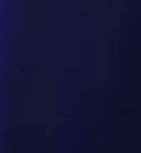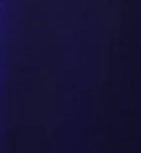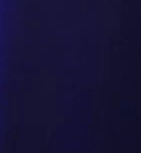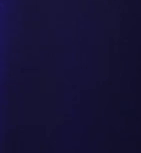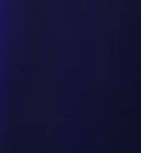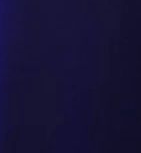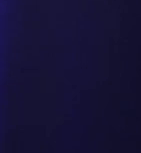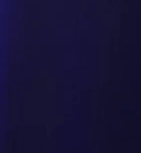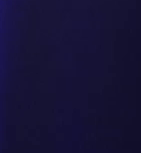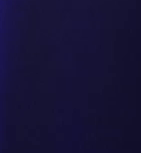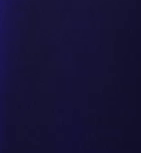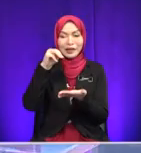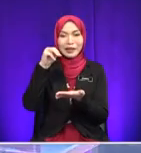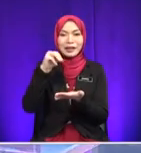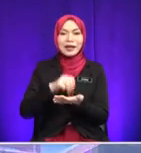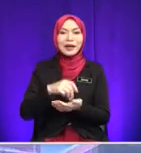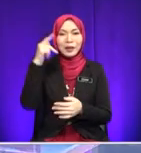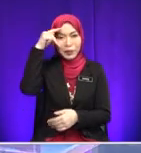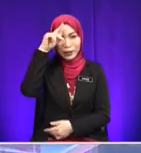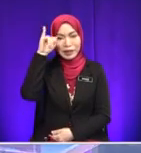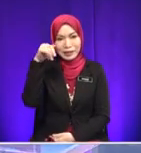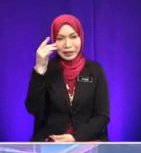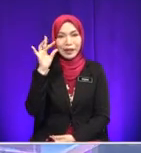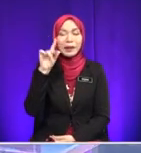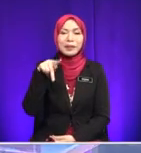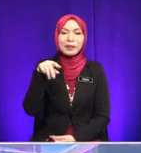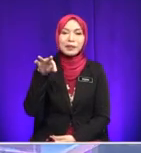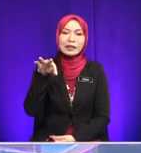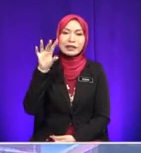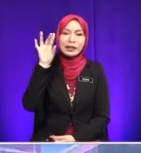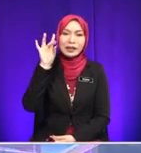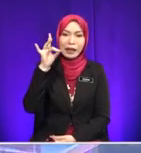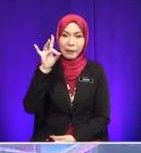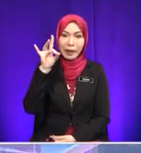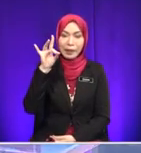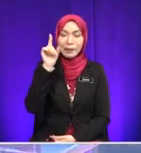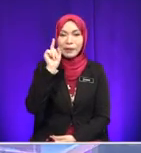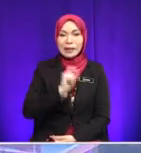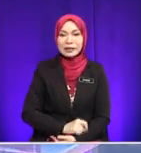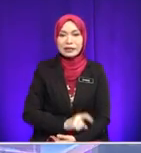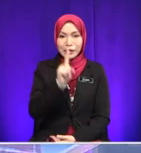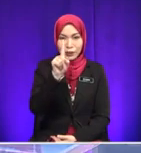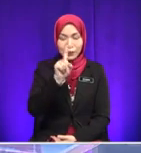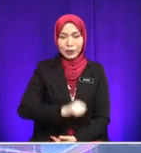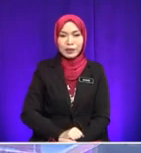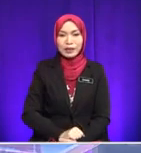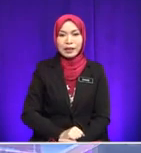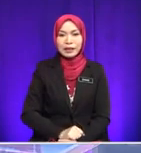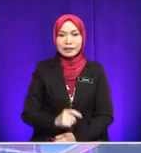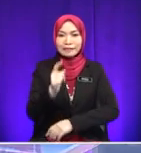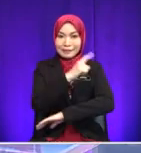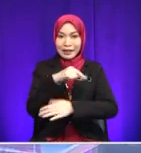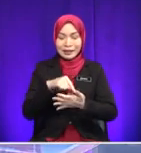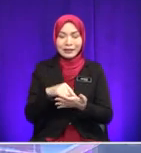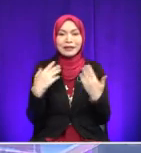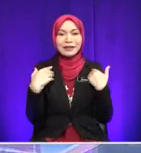Putrajaya Presin 18. Baik, sekali lagi Ria ingin mengalu-alukan juga kedatangan guru kita pada hari ini.